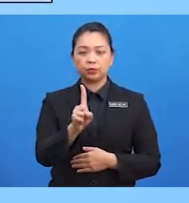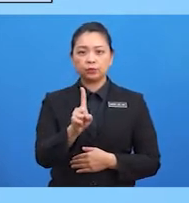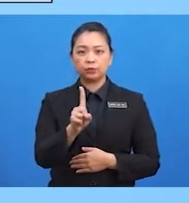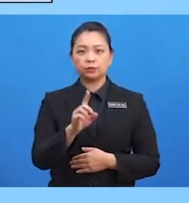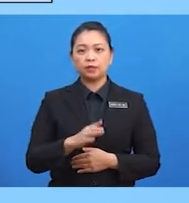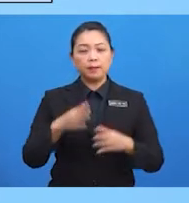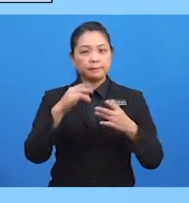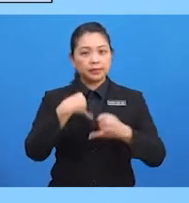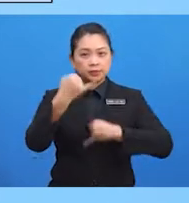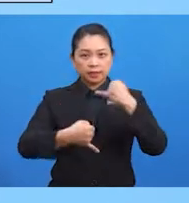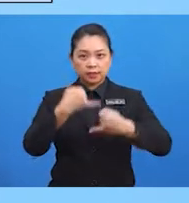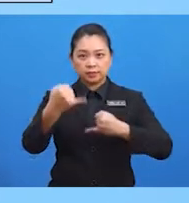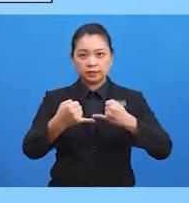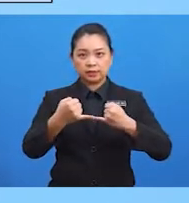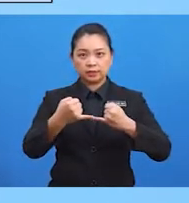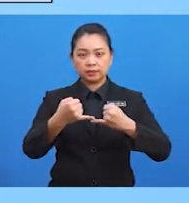lepas oleh NASA.